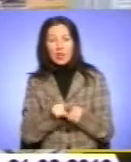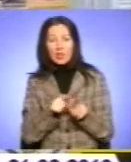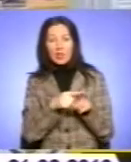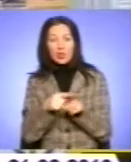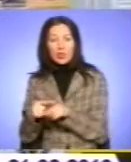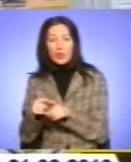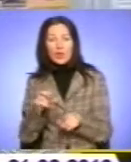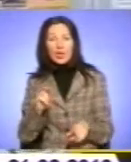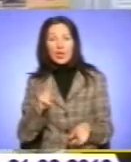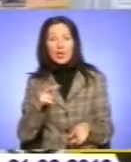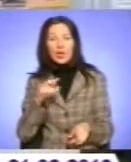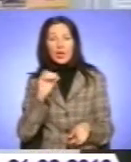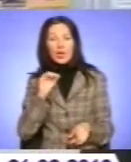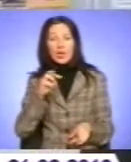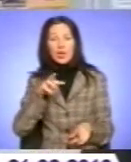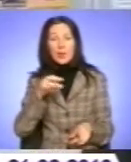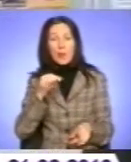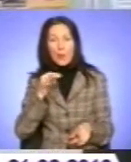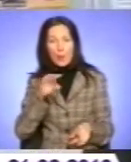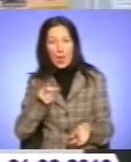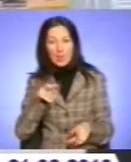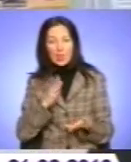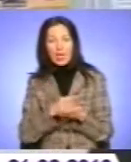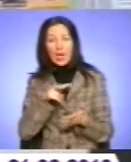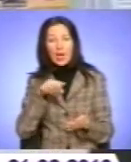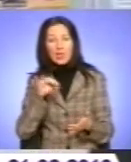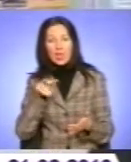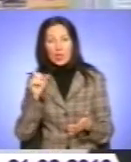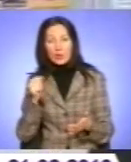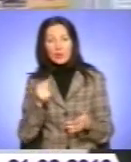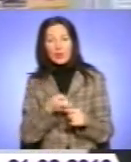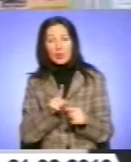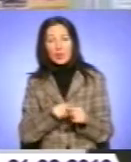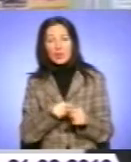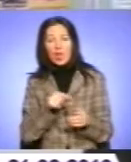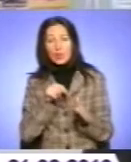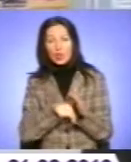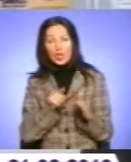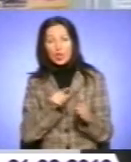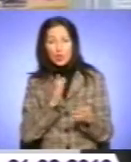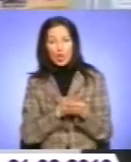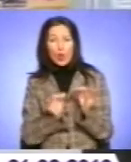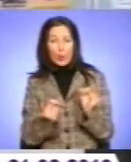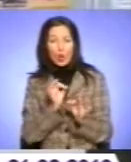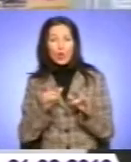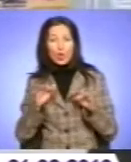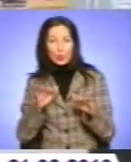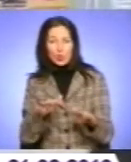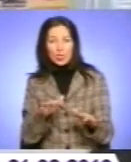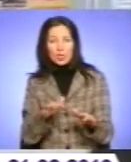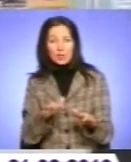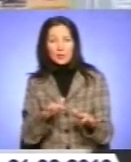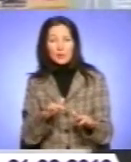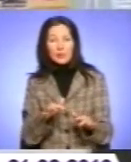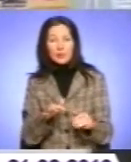милом. І це означає, що відбувається все-таки природний процес. І тому не